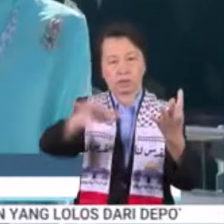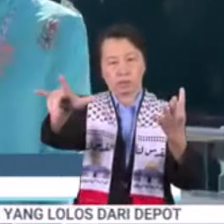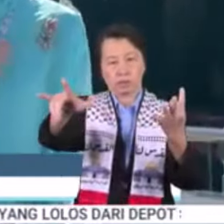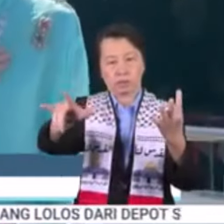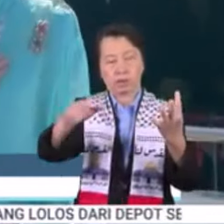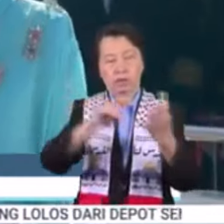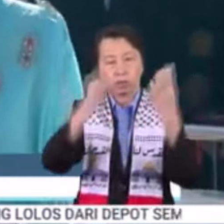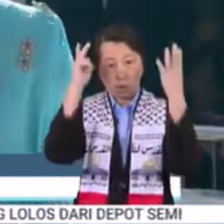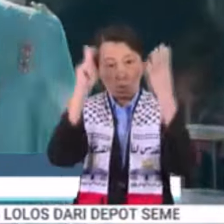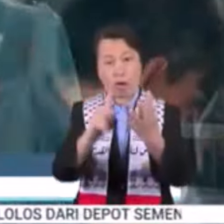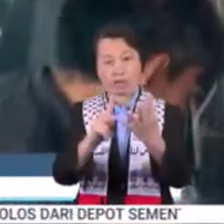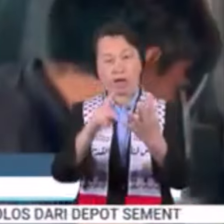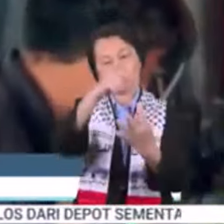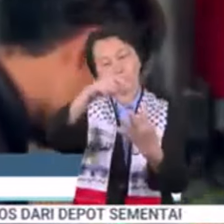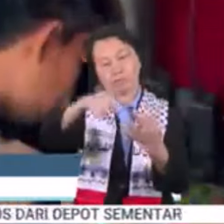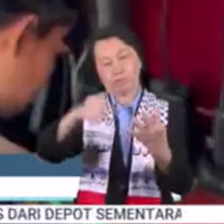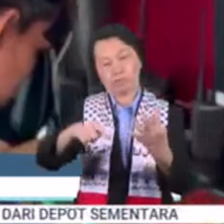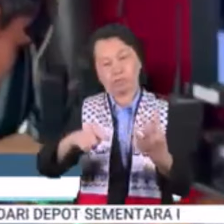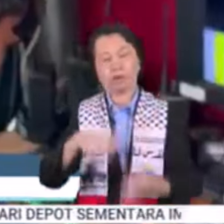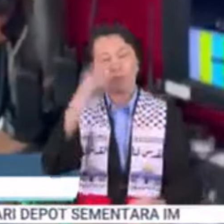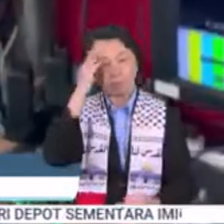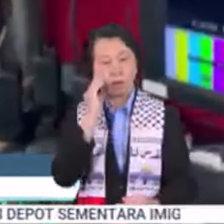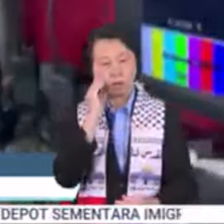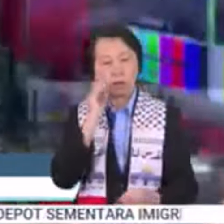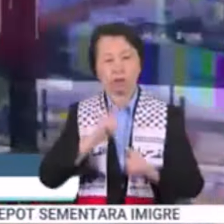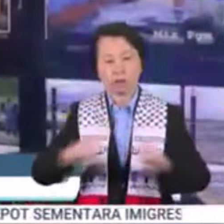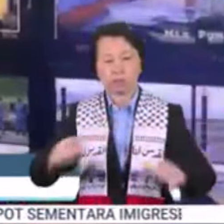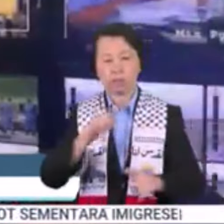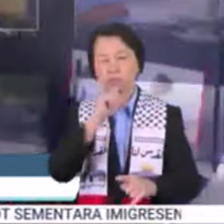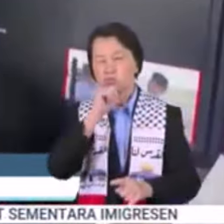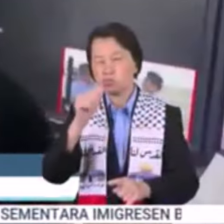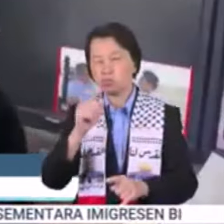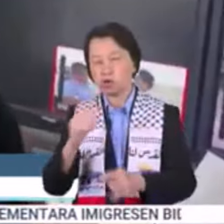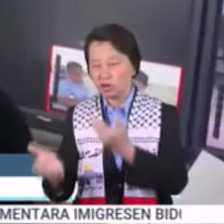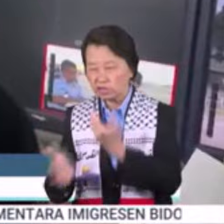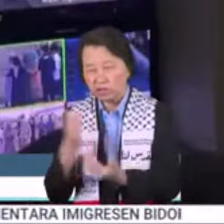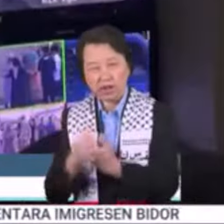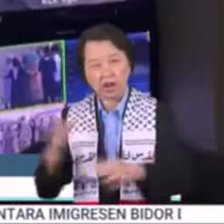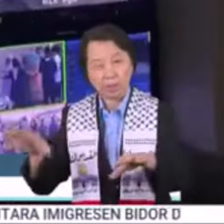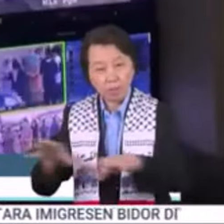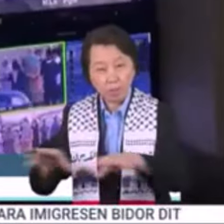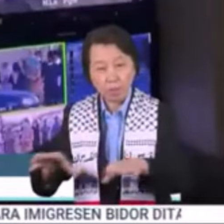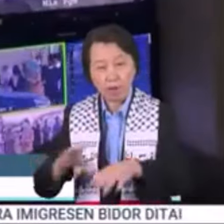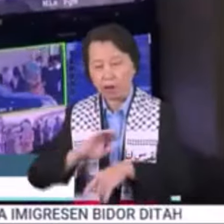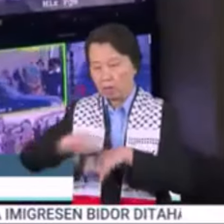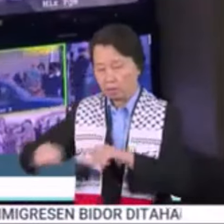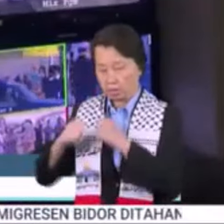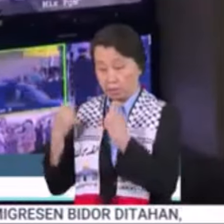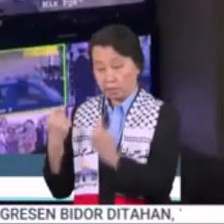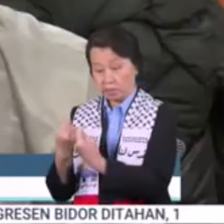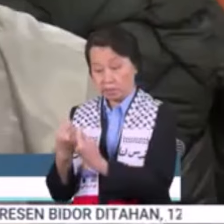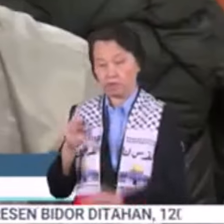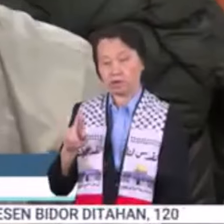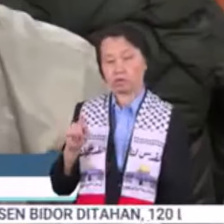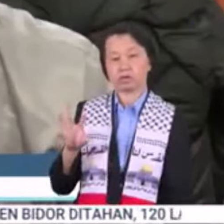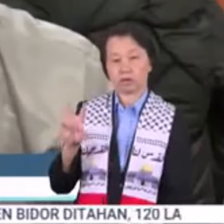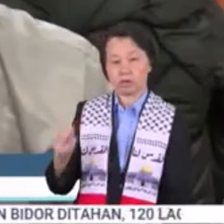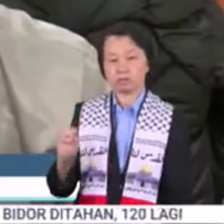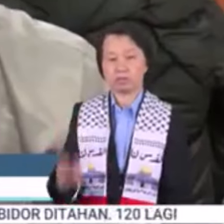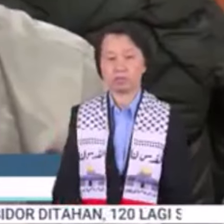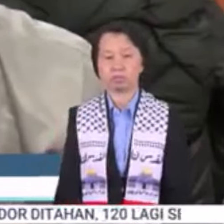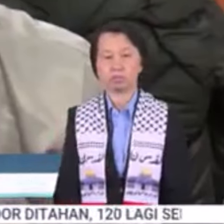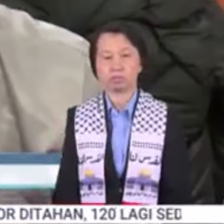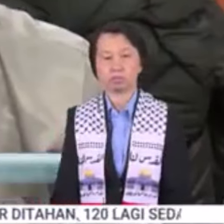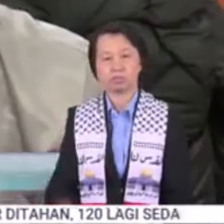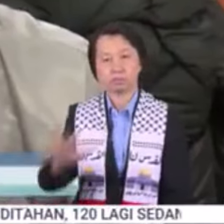Kuantan. Sekalipun berpengalaman, namun ia tidak mudah untuk dilaksanakan oleh pasukan penerbitan.